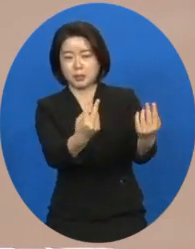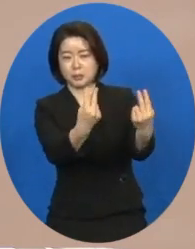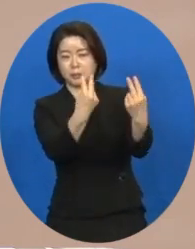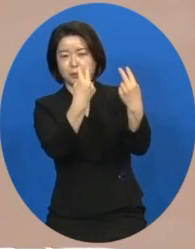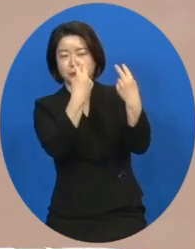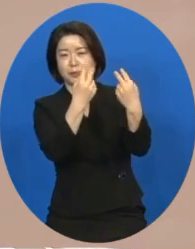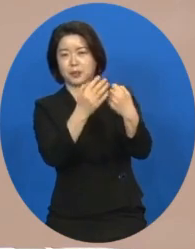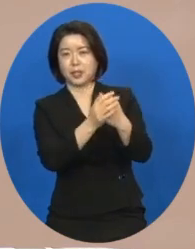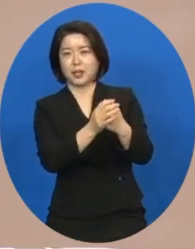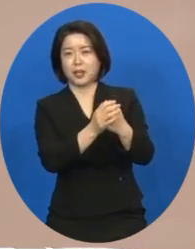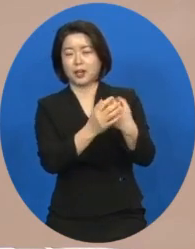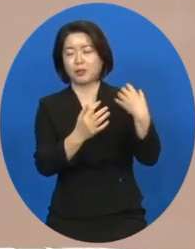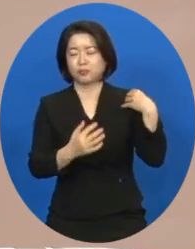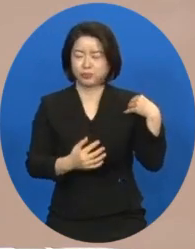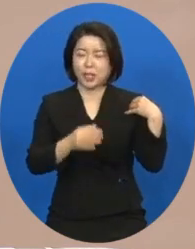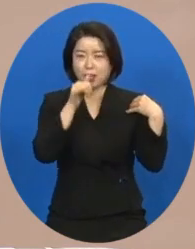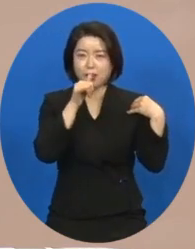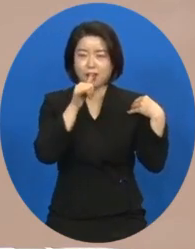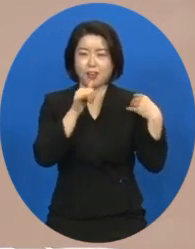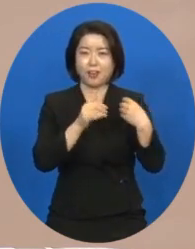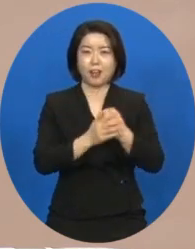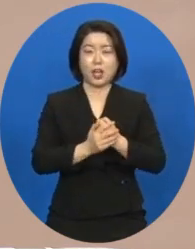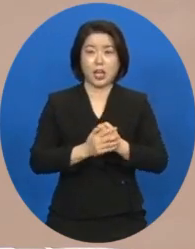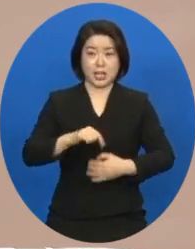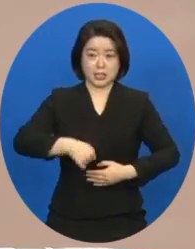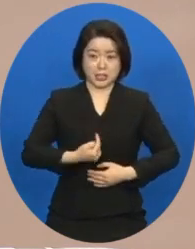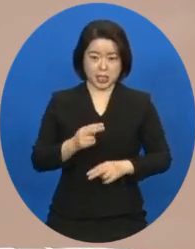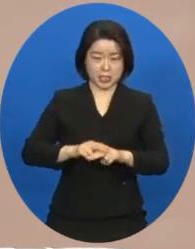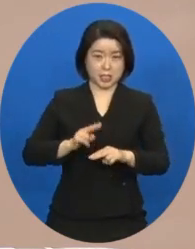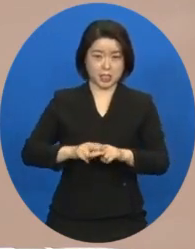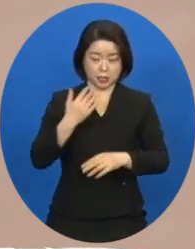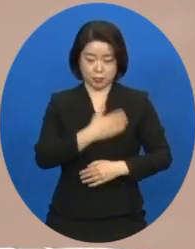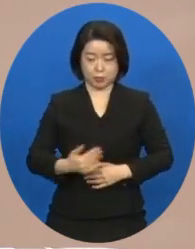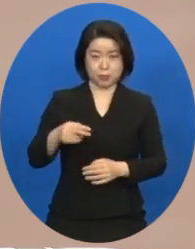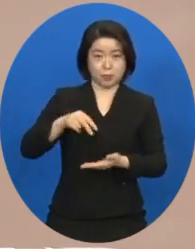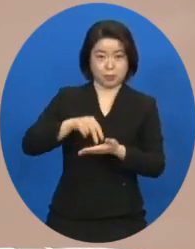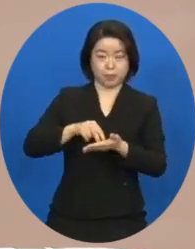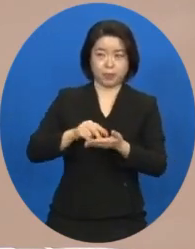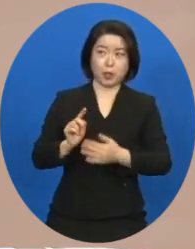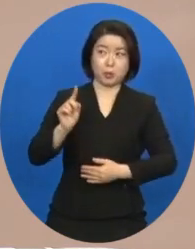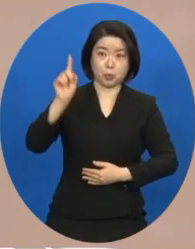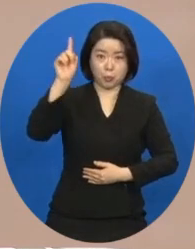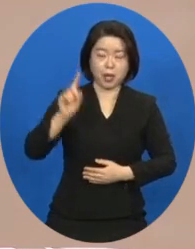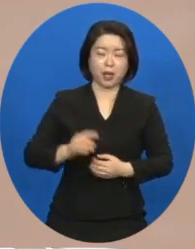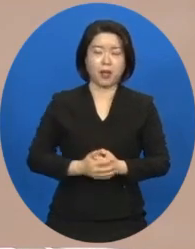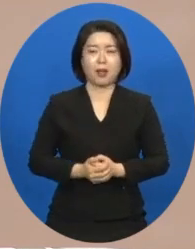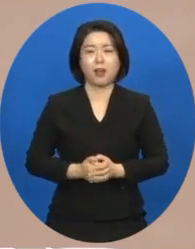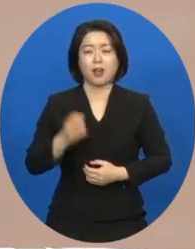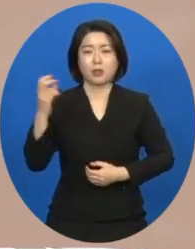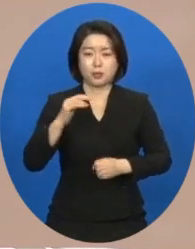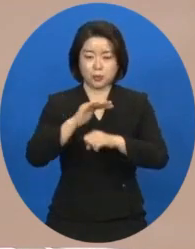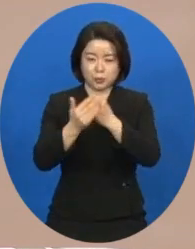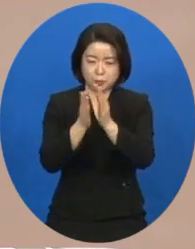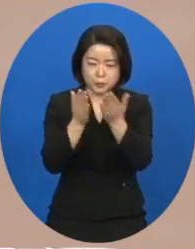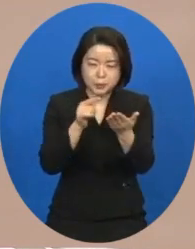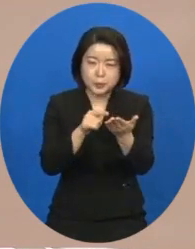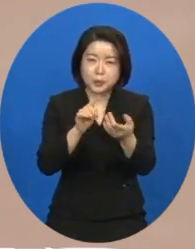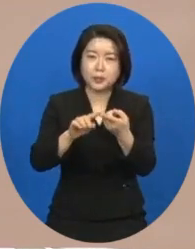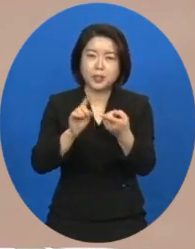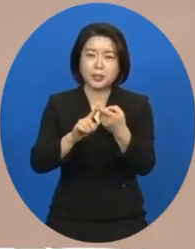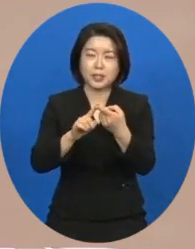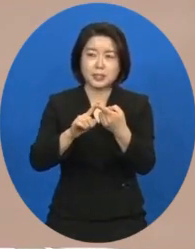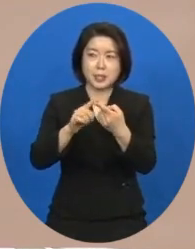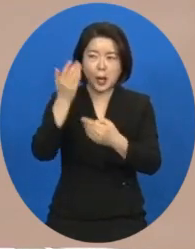거죠. 자기가 신분도 참 높은 신분이고 또 성경에 대해서도 많이